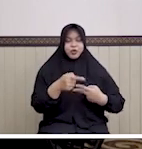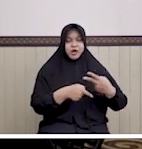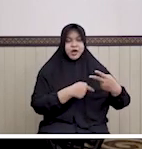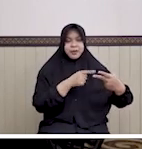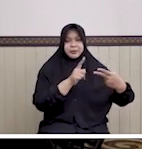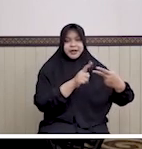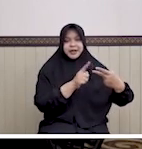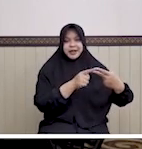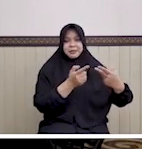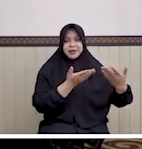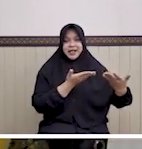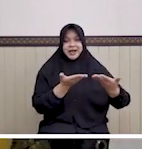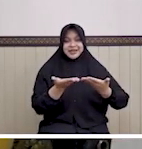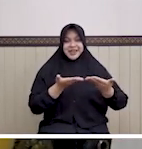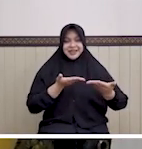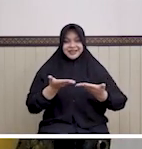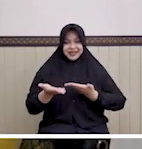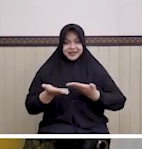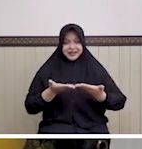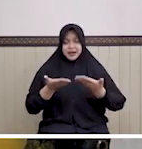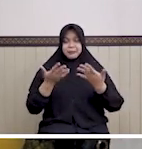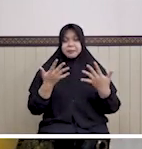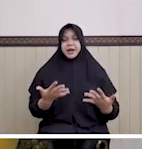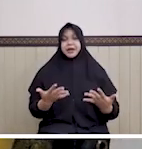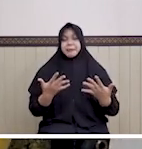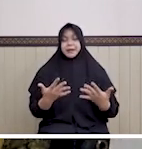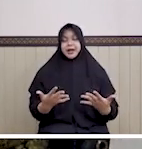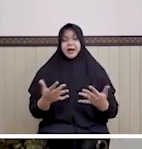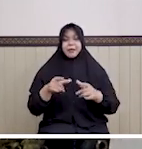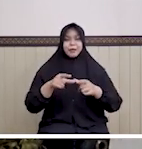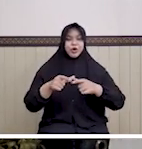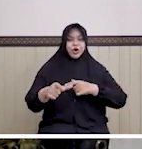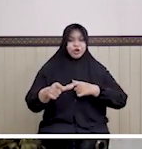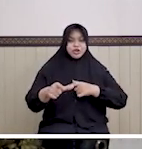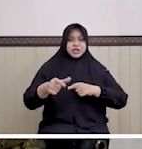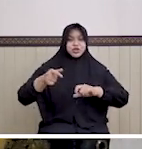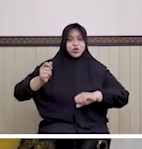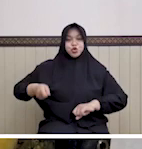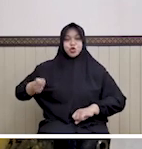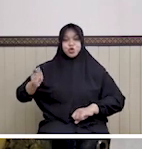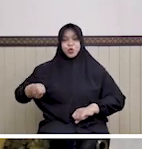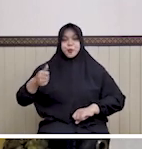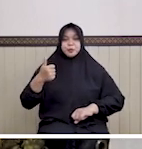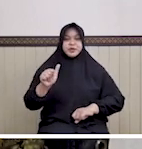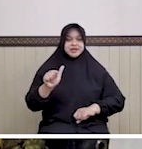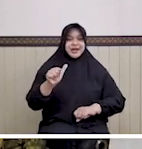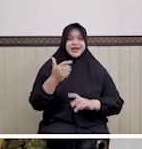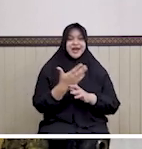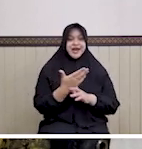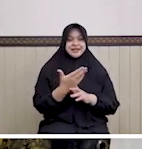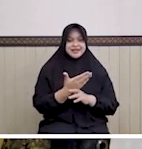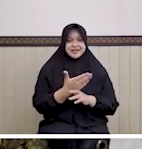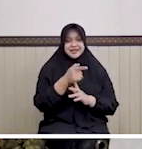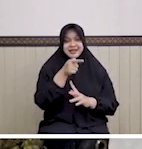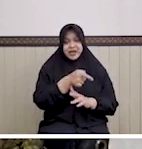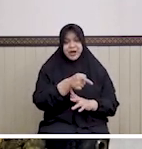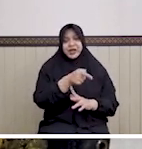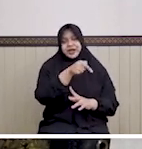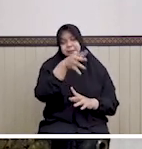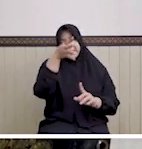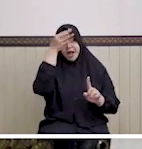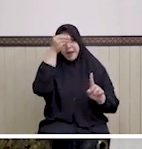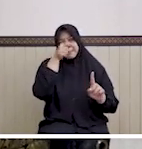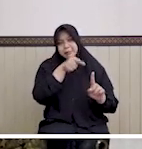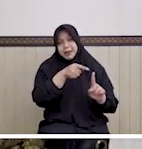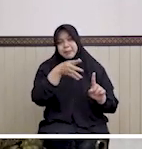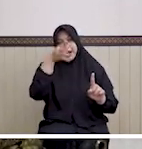terkait dengan layanan Jadi bagaimana proses proses litigasi itu bisa diakses oleh dia dipahami oleh